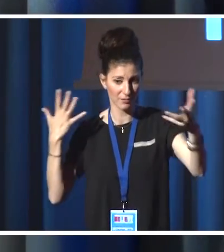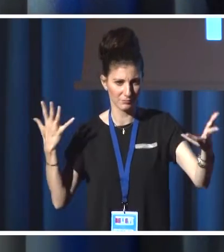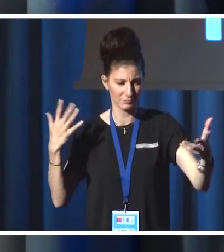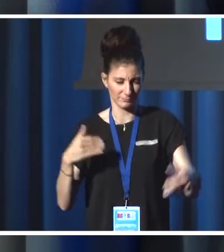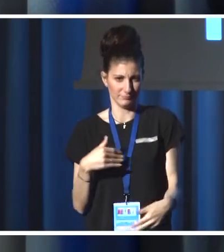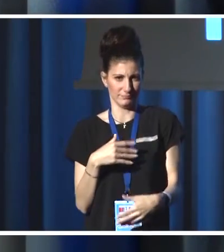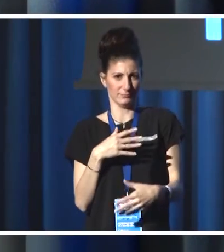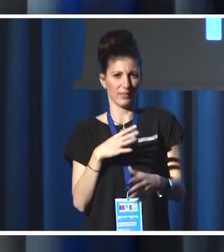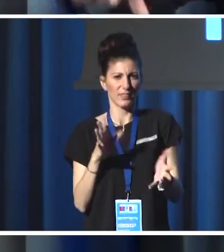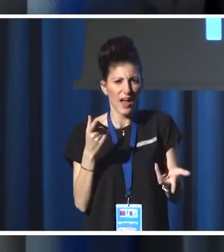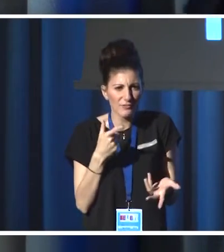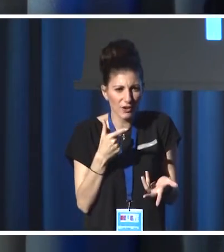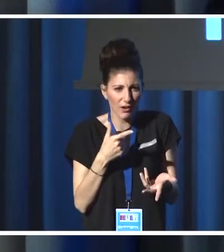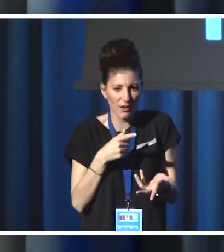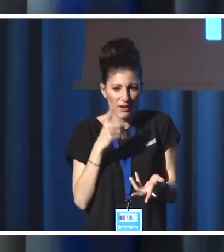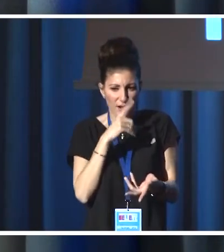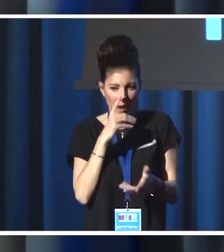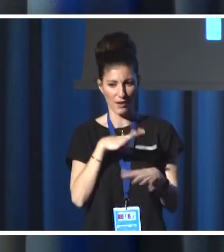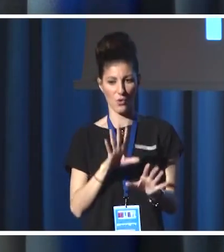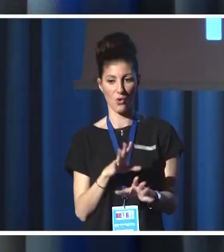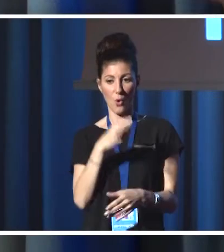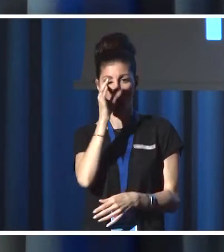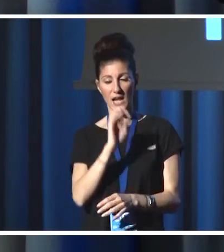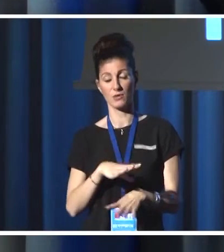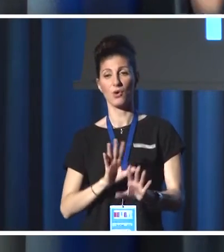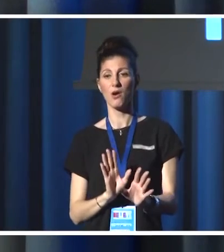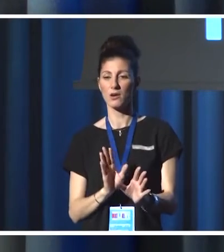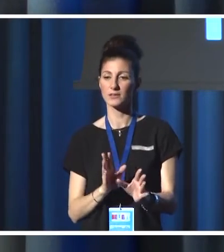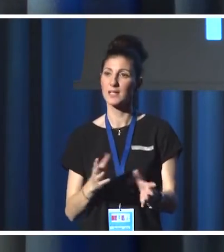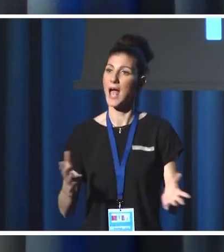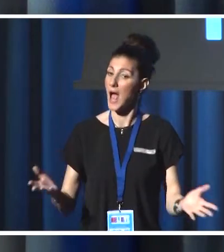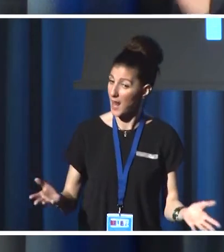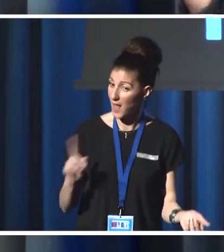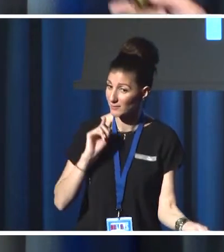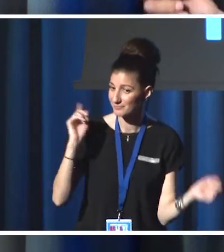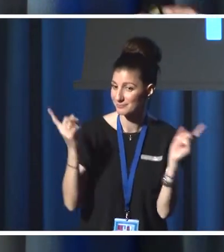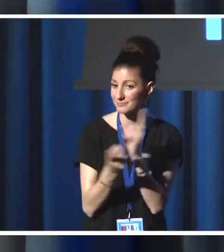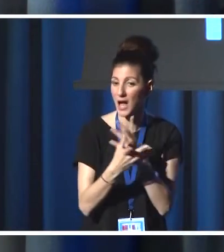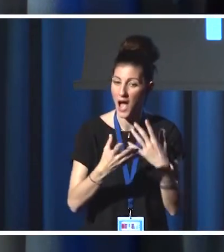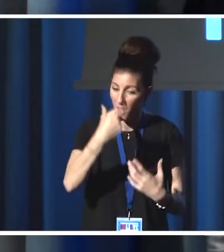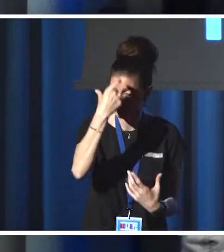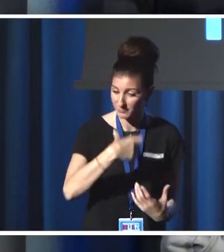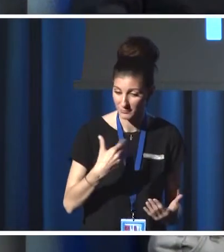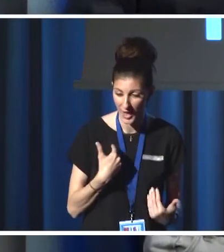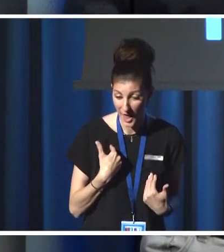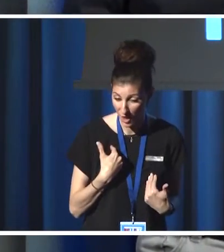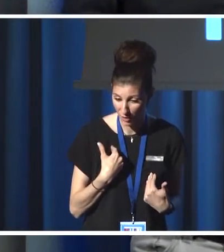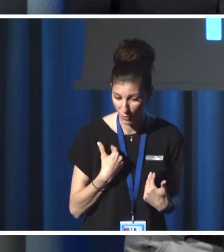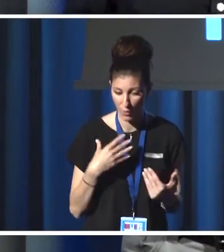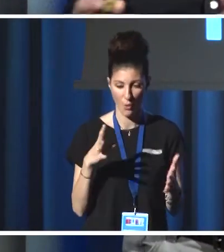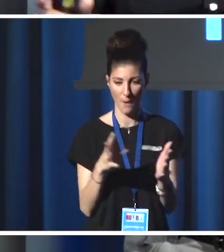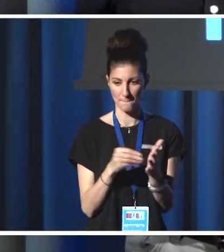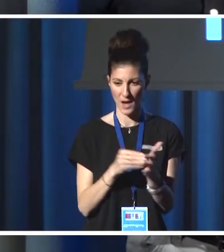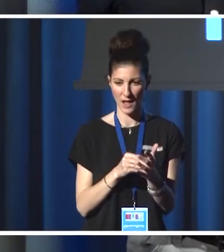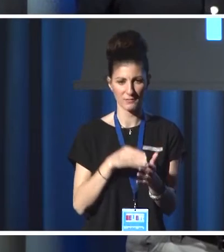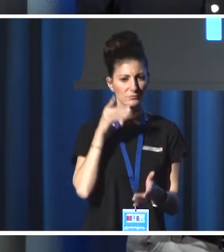σφαίρα του παράλογου δεν είναι αποδεκτό εάν τους έλεγε όμως ο κώ ξέρετε τιτι εγώ θα πάω σε